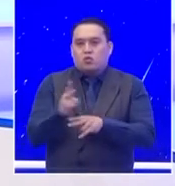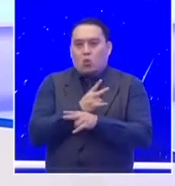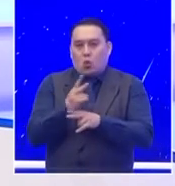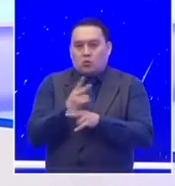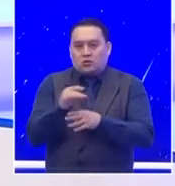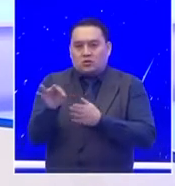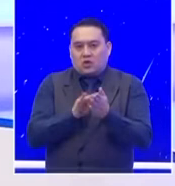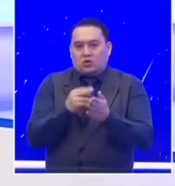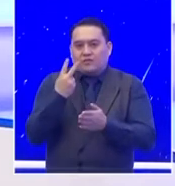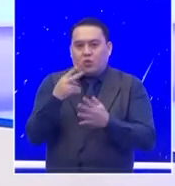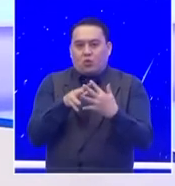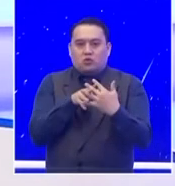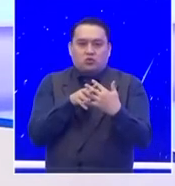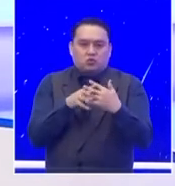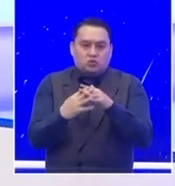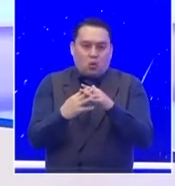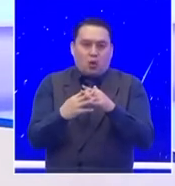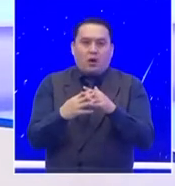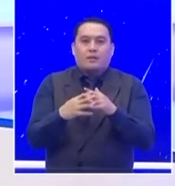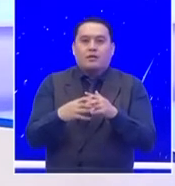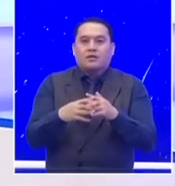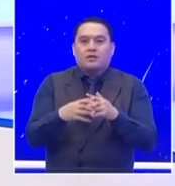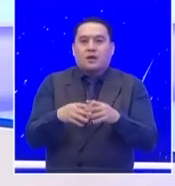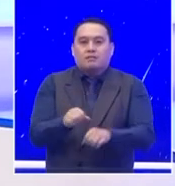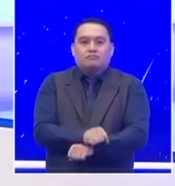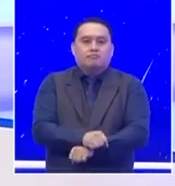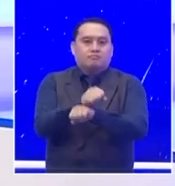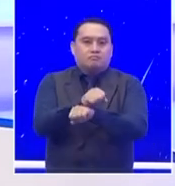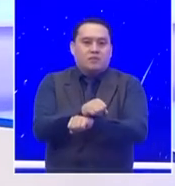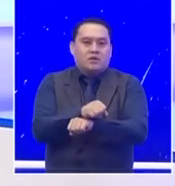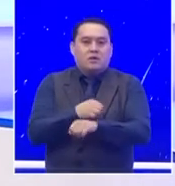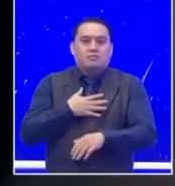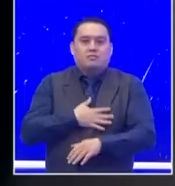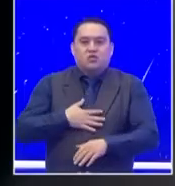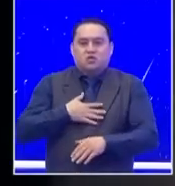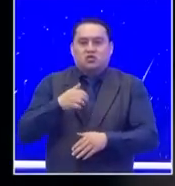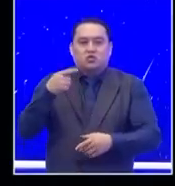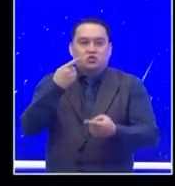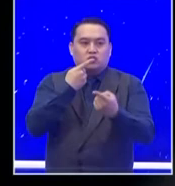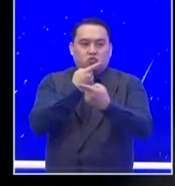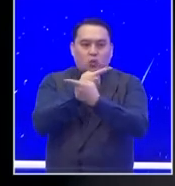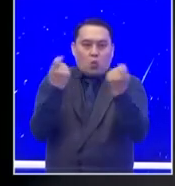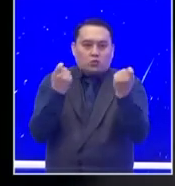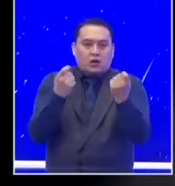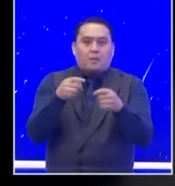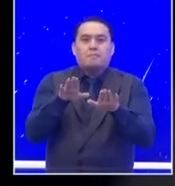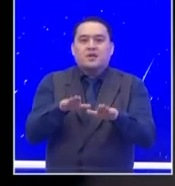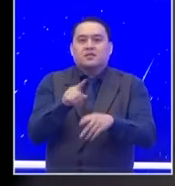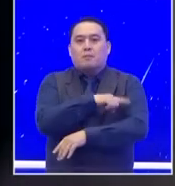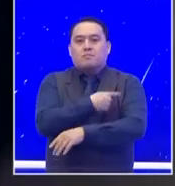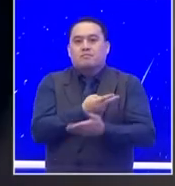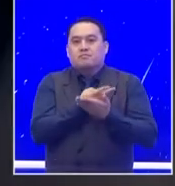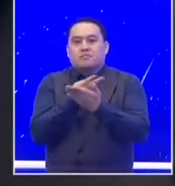жители сразу двух сел Сартерек и Айнабулак вышли на митинг. Причиной волнения стали слухи о том, что в местные больницы